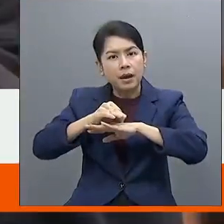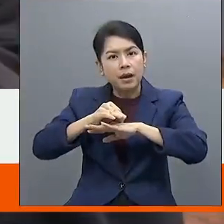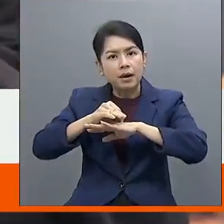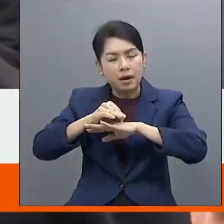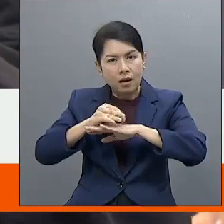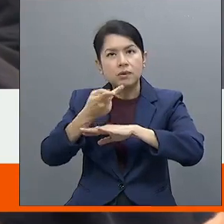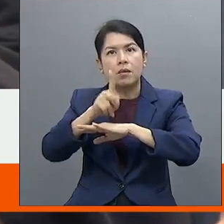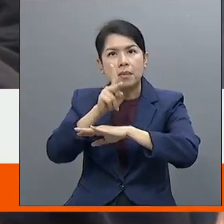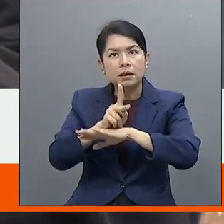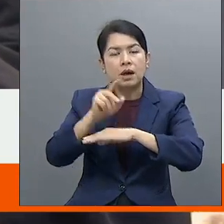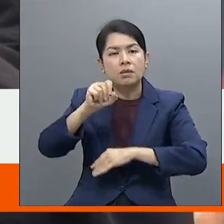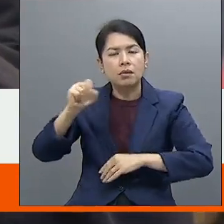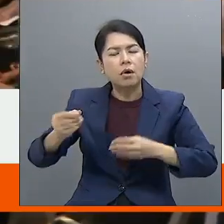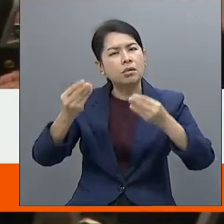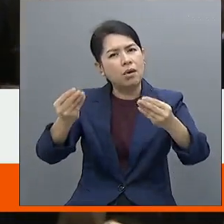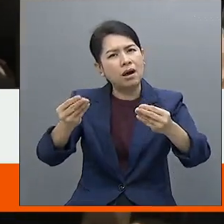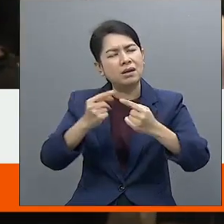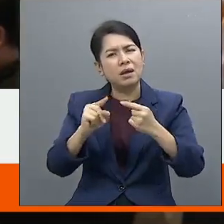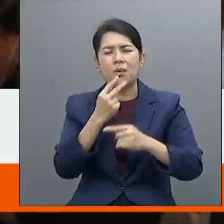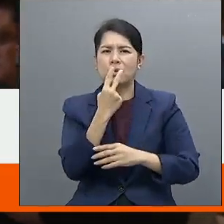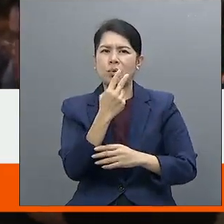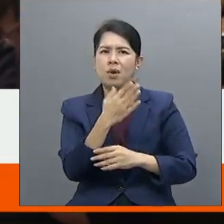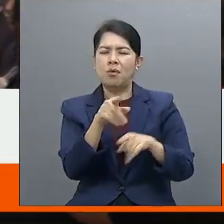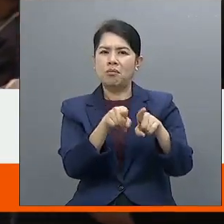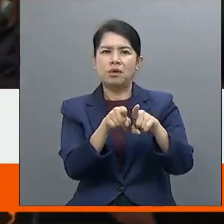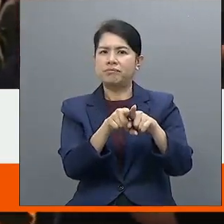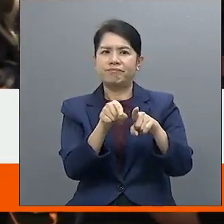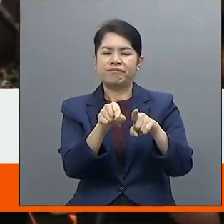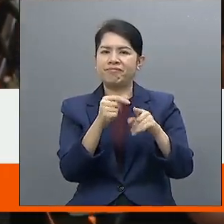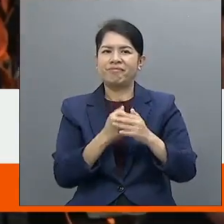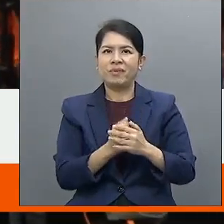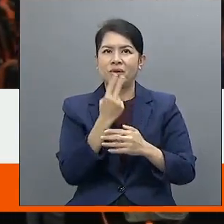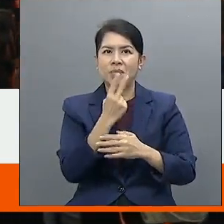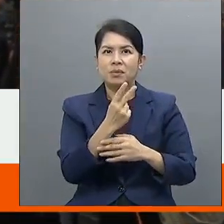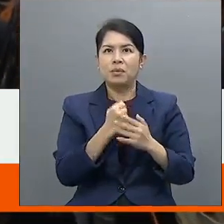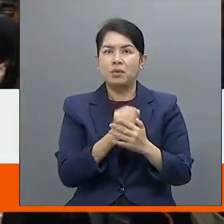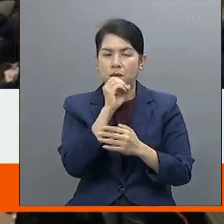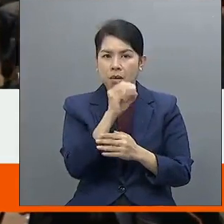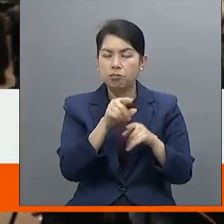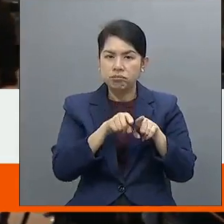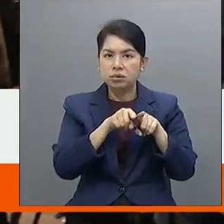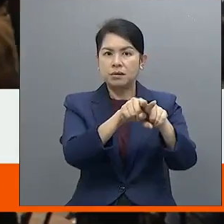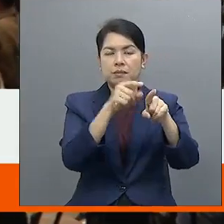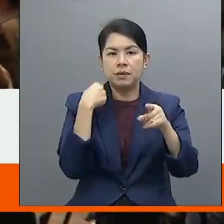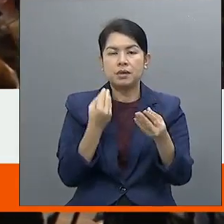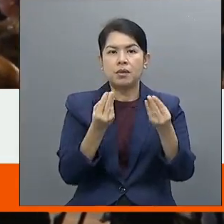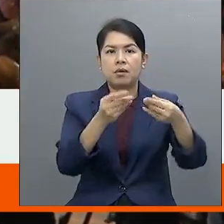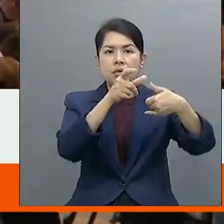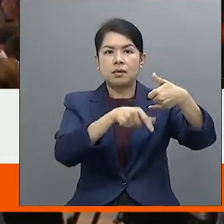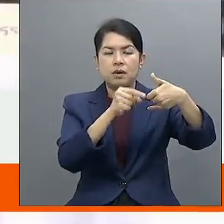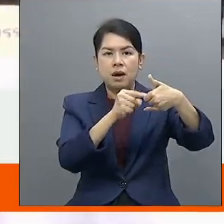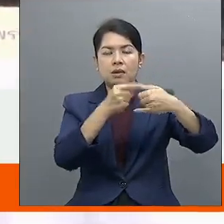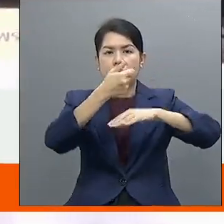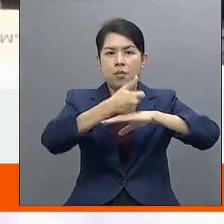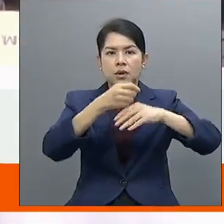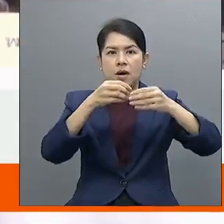อย่างนี้เนี่ยมันก็เห็นชัดเจนอยู่แล้วว่าไอ้การที่จะอ้างว่าจะเดินไปกับพิธาแล้วจะให้พิธาเป็นนายกกับก้าวไกลเนี่ย